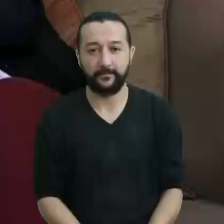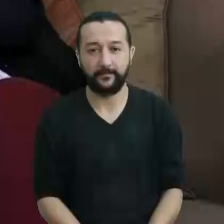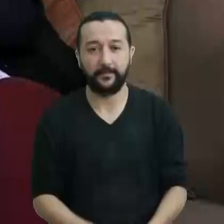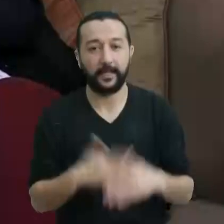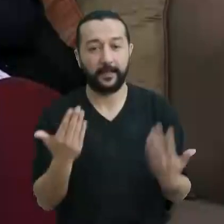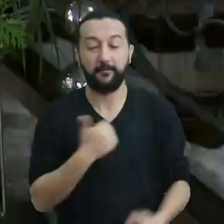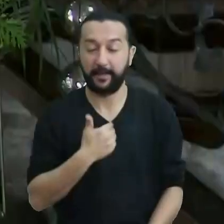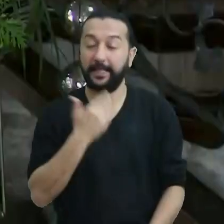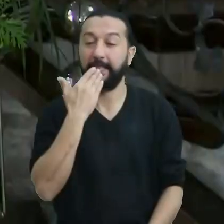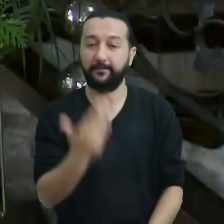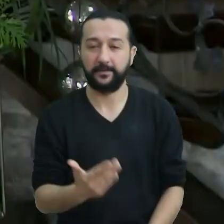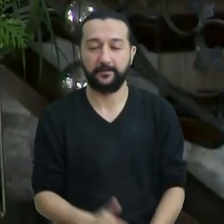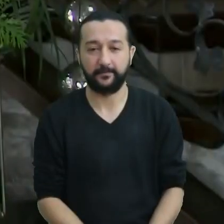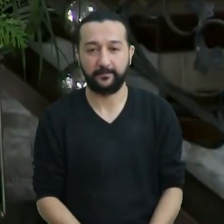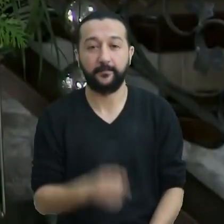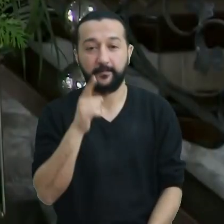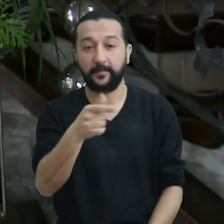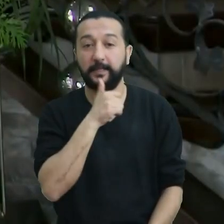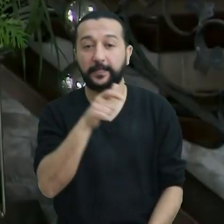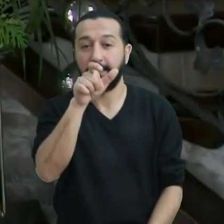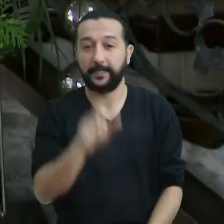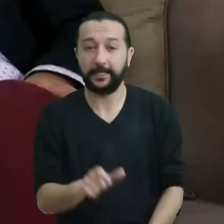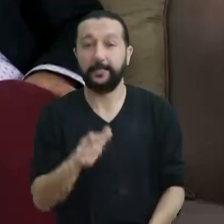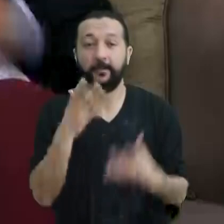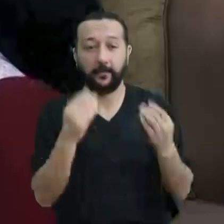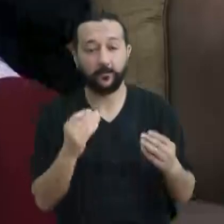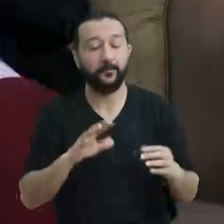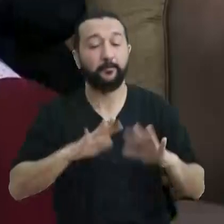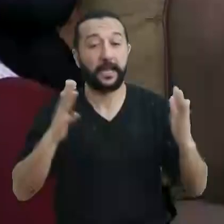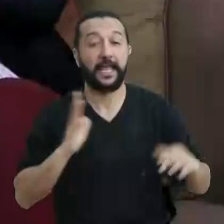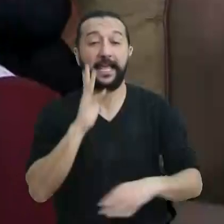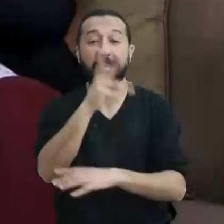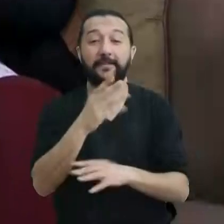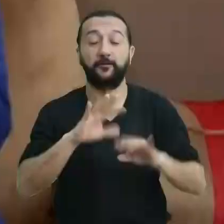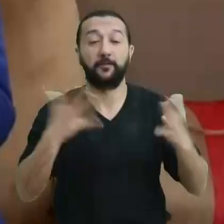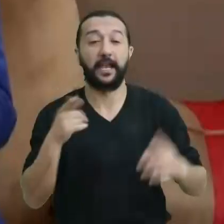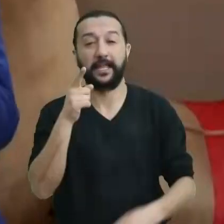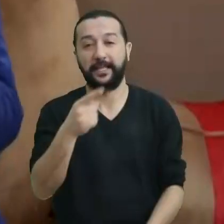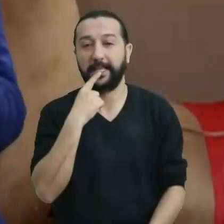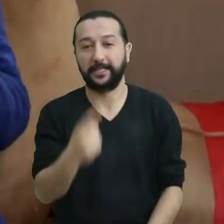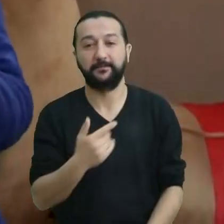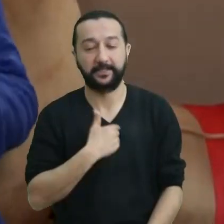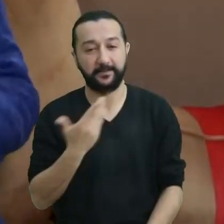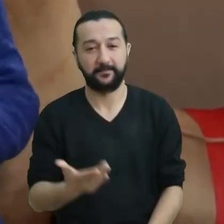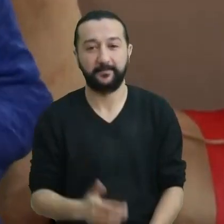Ama ben demiştim. Babişko'nun geleceği çok parlak.